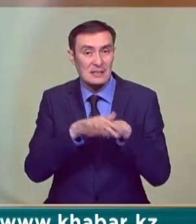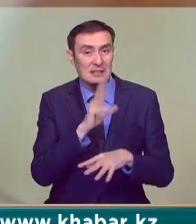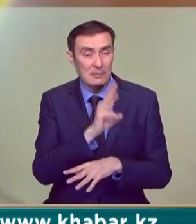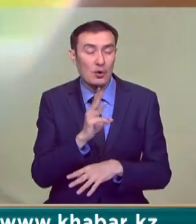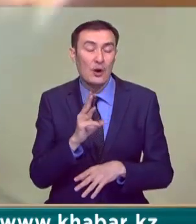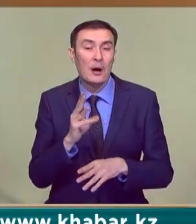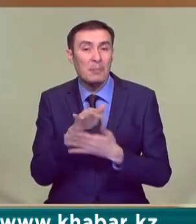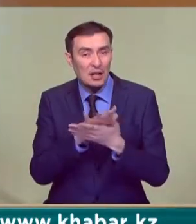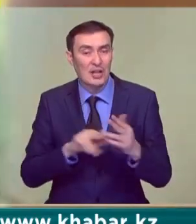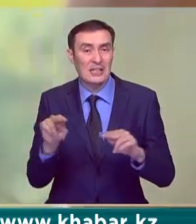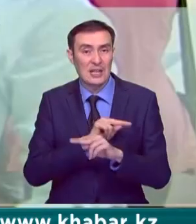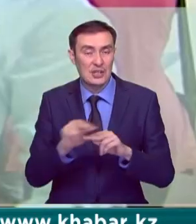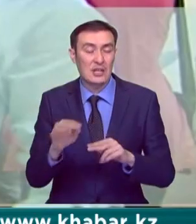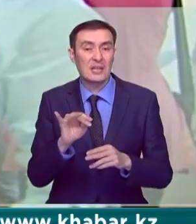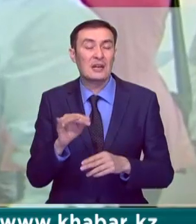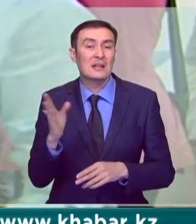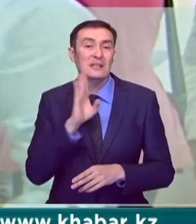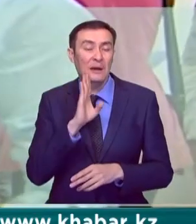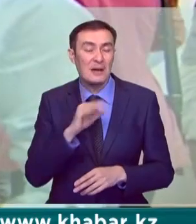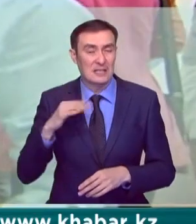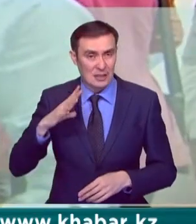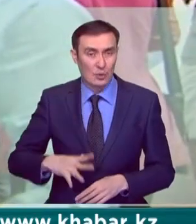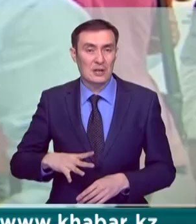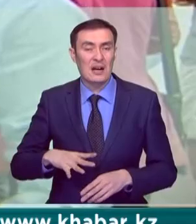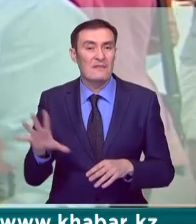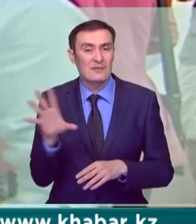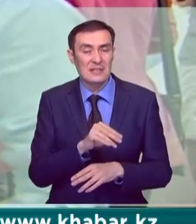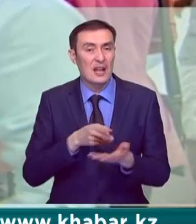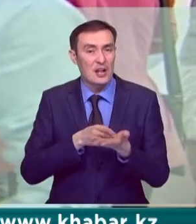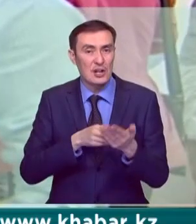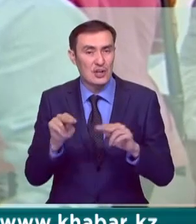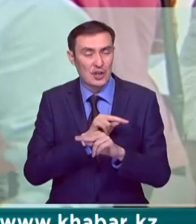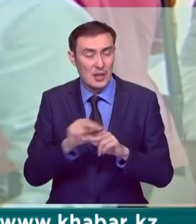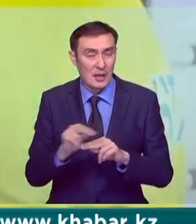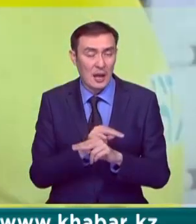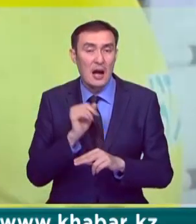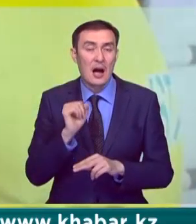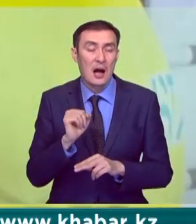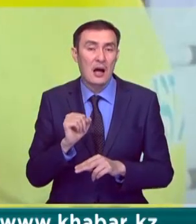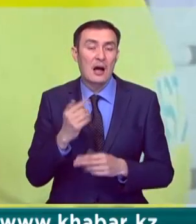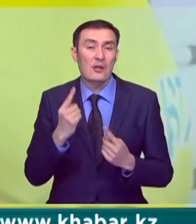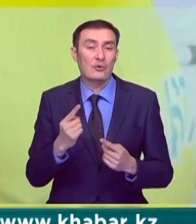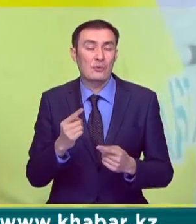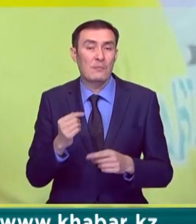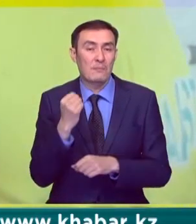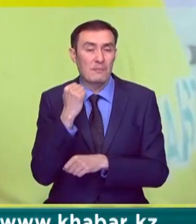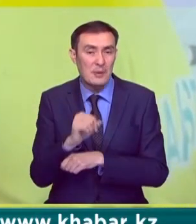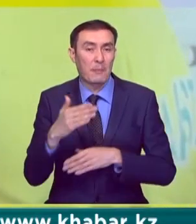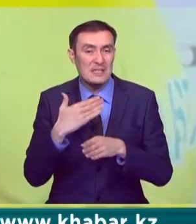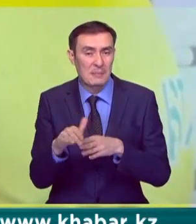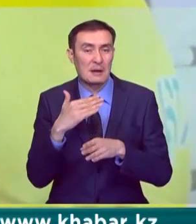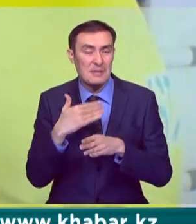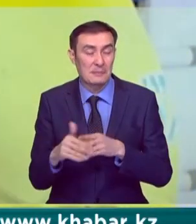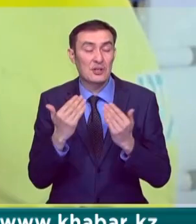галины продолжается и сама настойка проходит все этапы лечения одерживая одну маленькую победу за